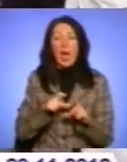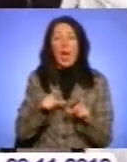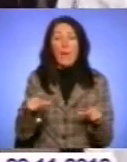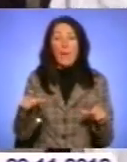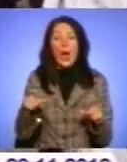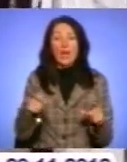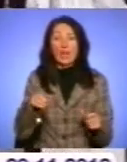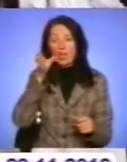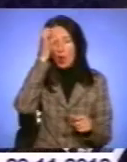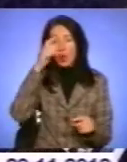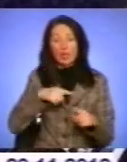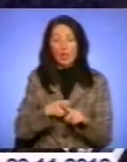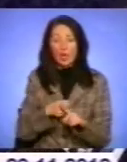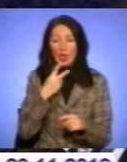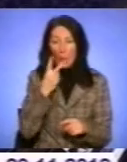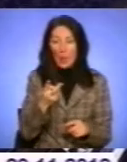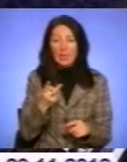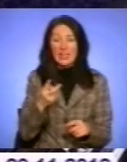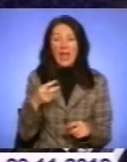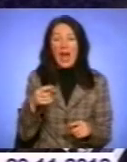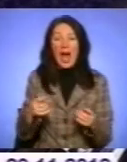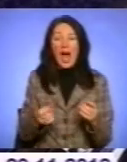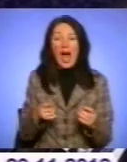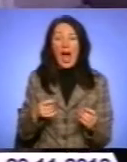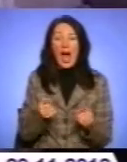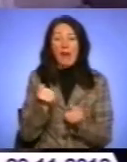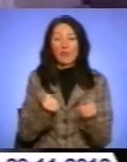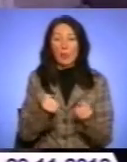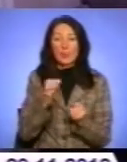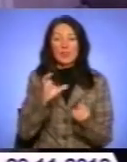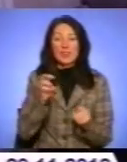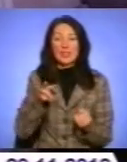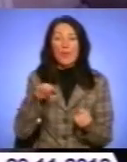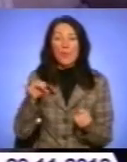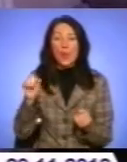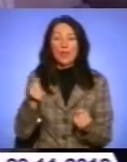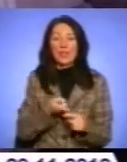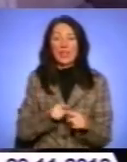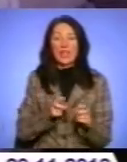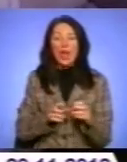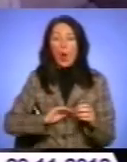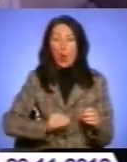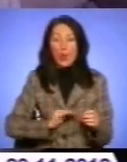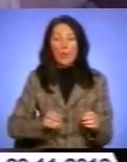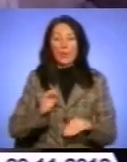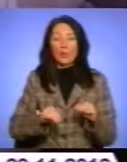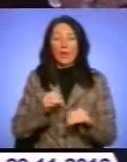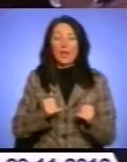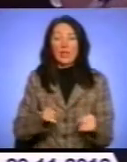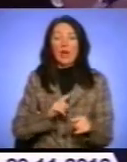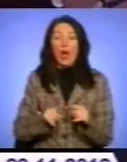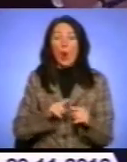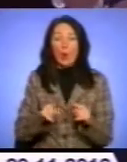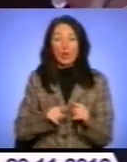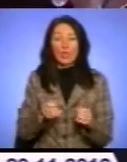Януковичу, зокрема, продемонстрували автомобільні симулятори, які компанія розробляє для гоночних і звичайних автомобілів. Президент навіть посидів